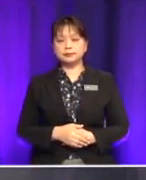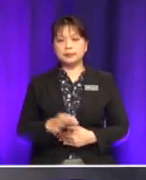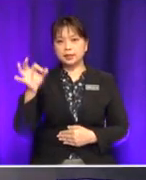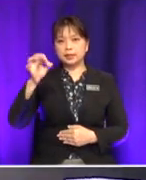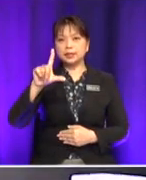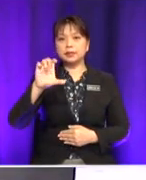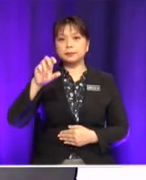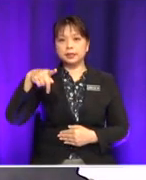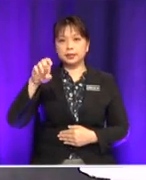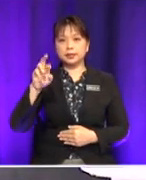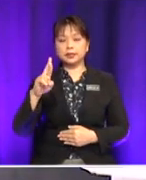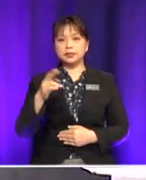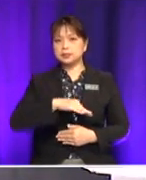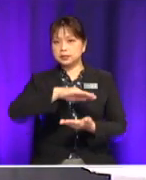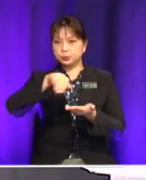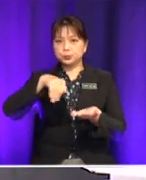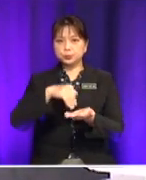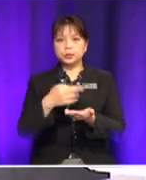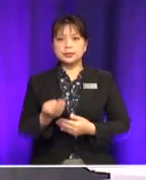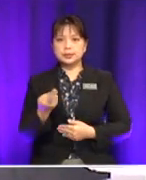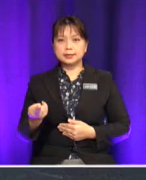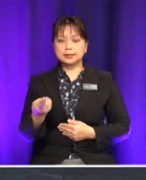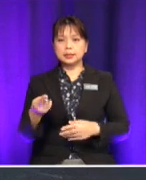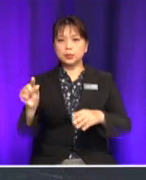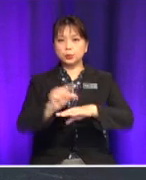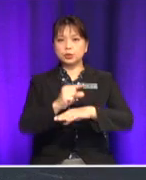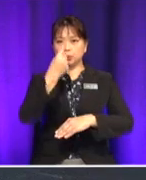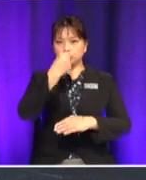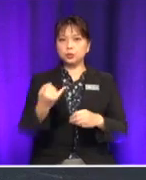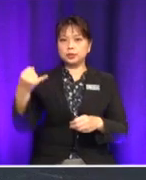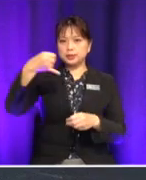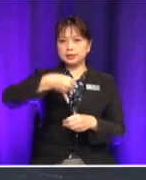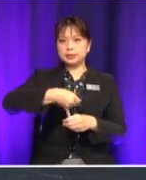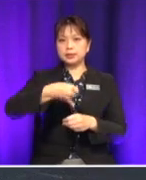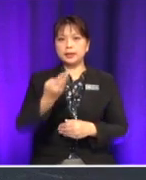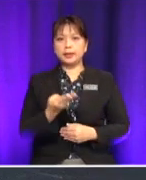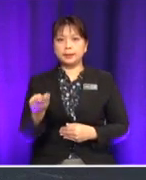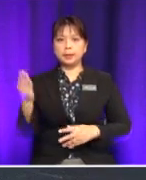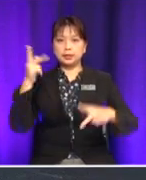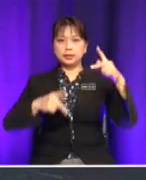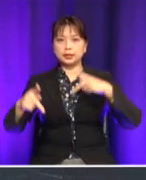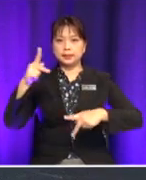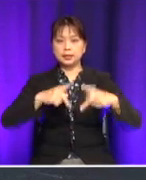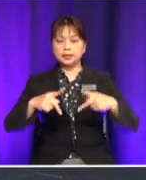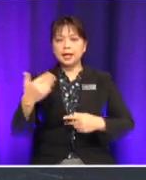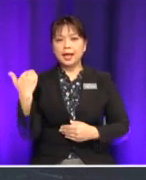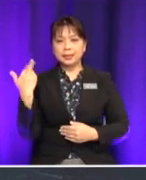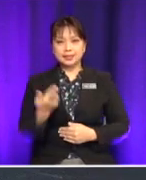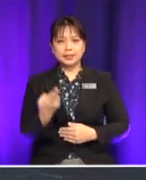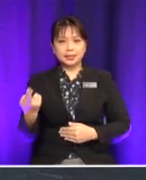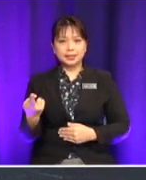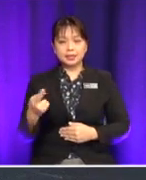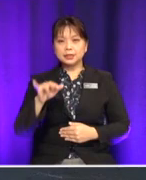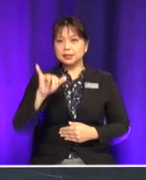digunakan untuk mengisi bahan kimia Oke kemudian kita ada radas untuk memanaskan